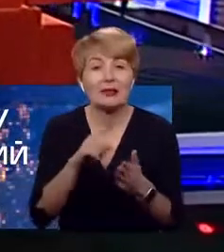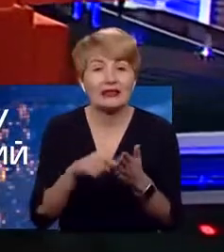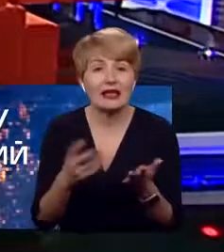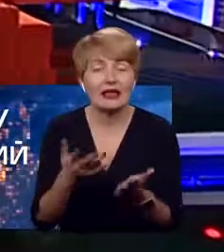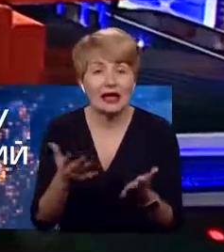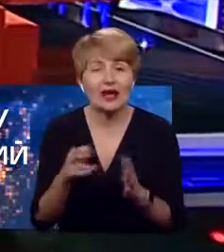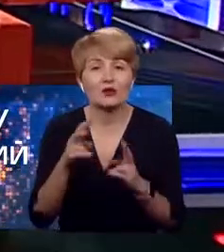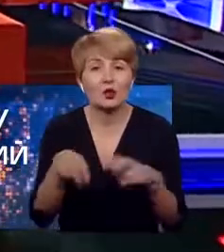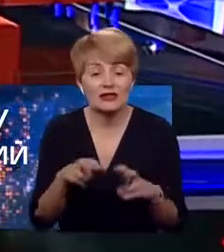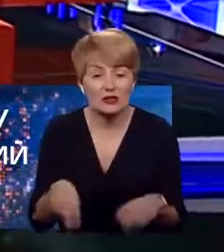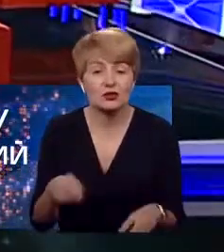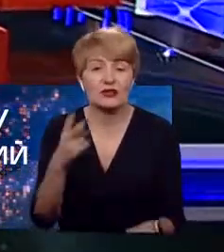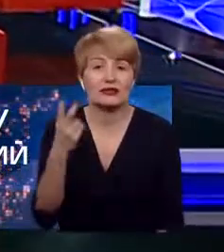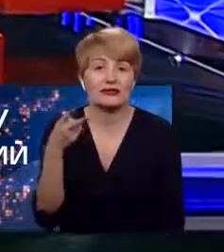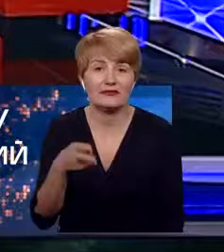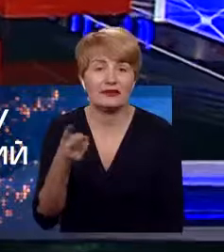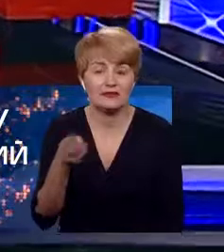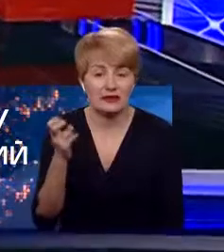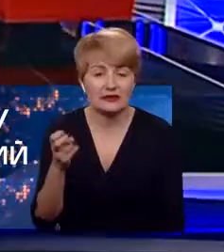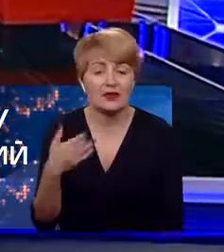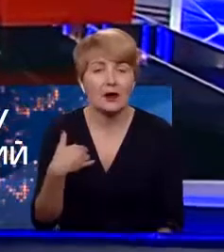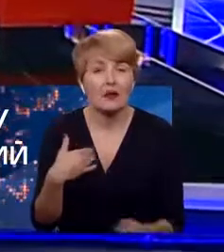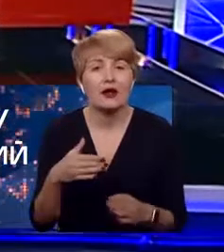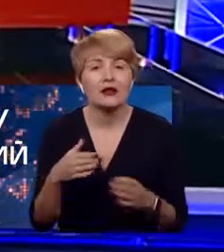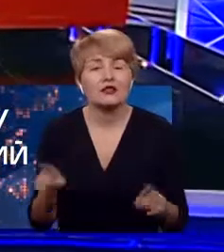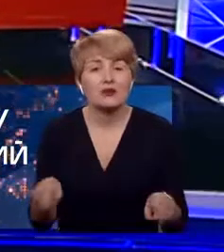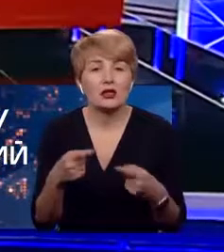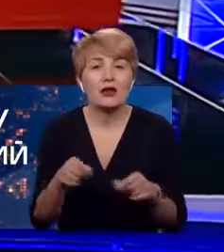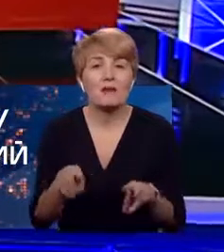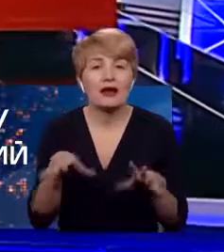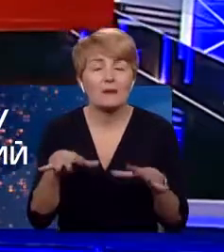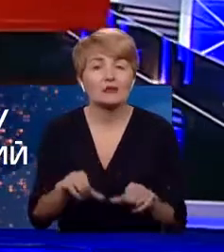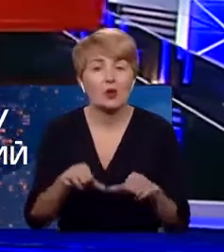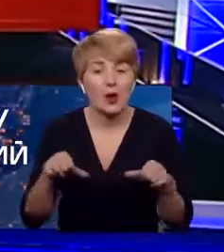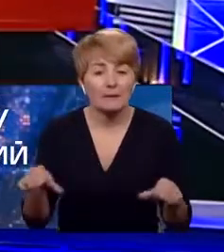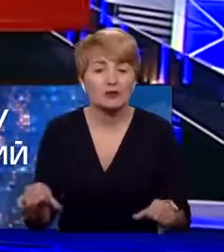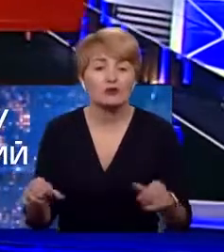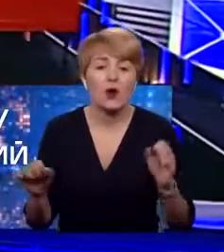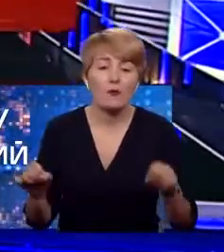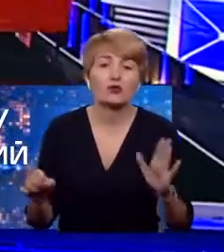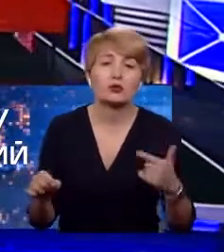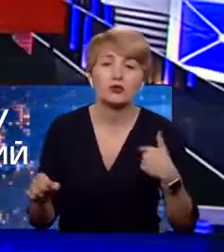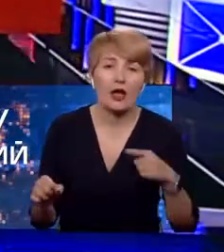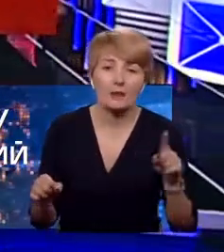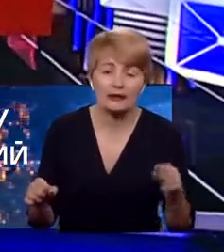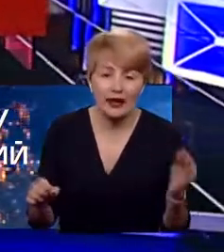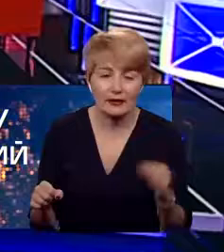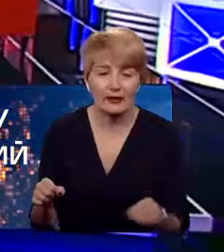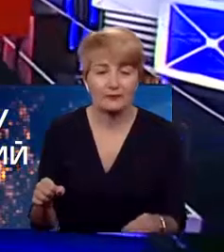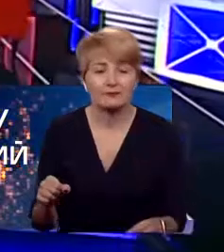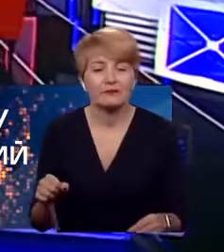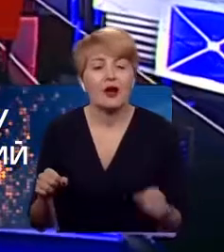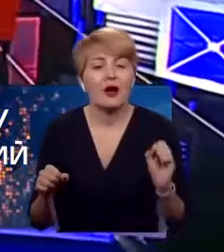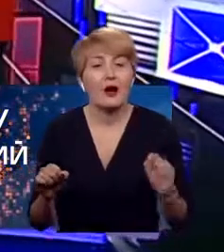так само схиляються, 2200. Ми створили парламентську комісію, до речі, там були представники і Народного фронту, і Батьківщини, і